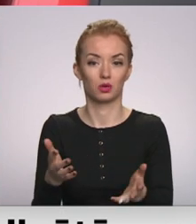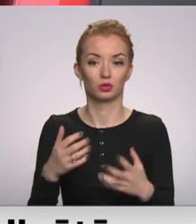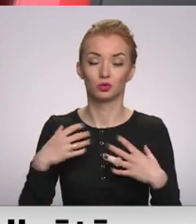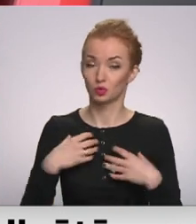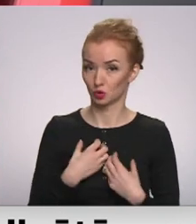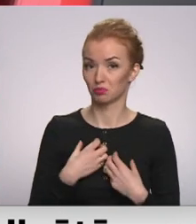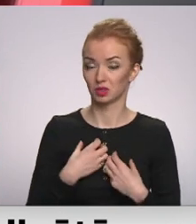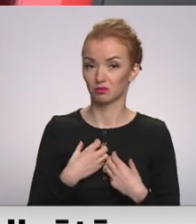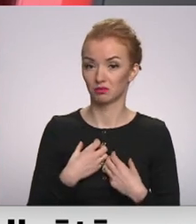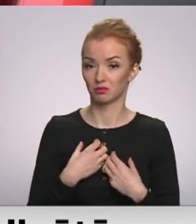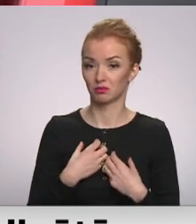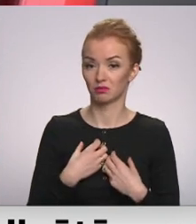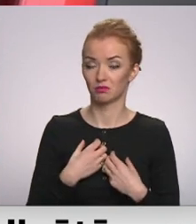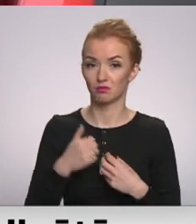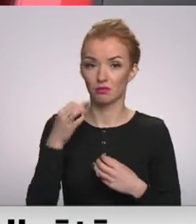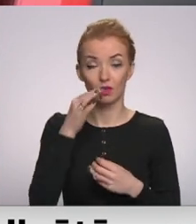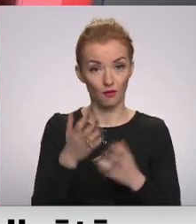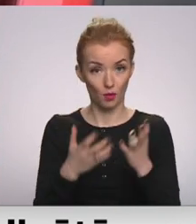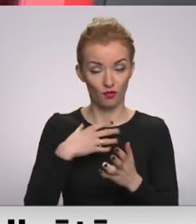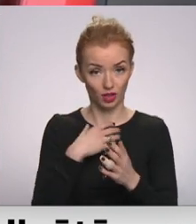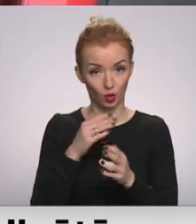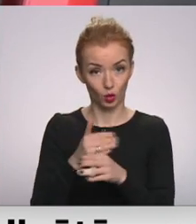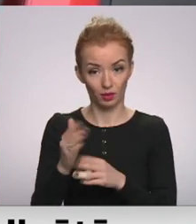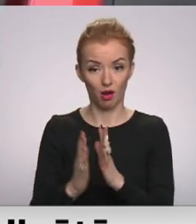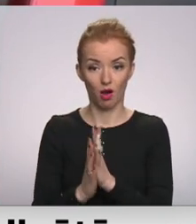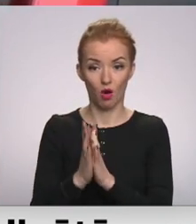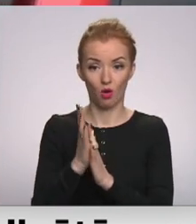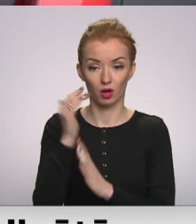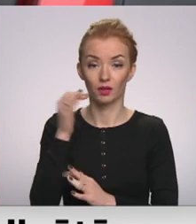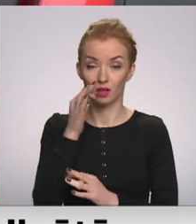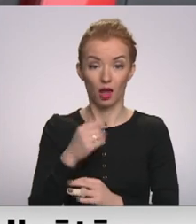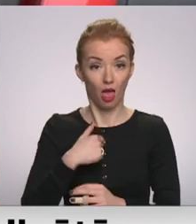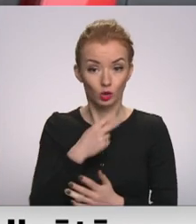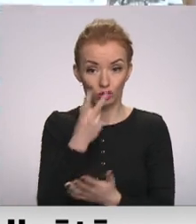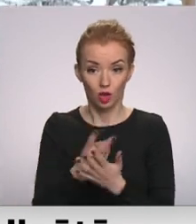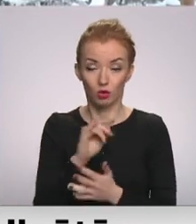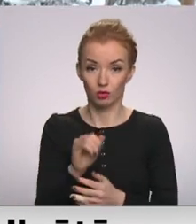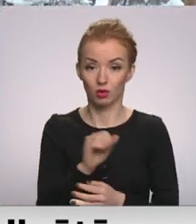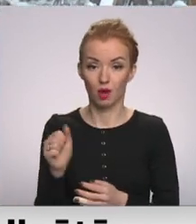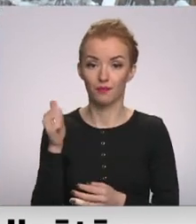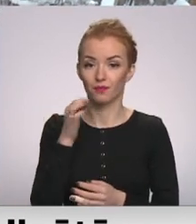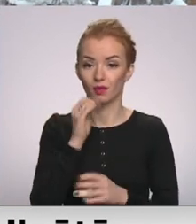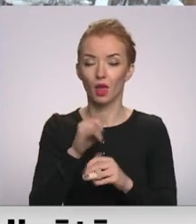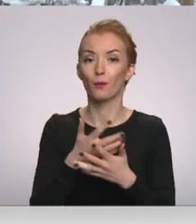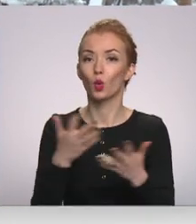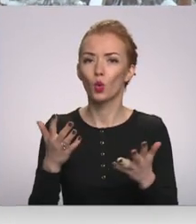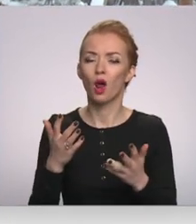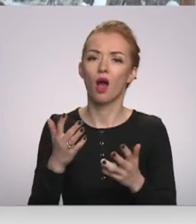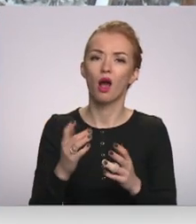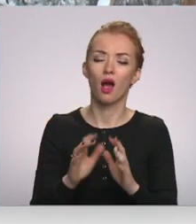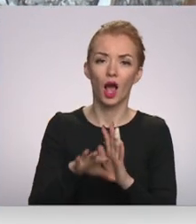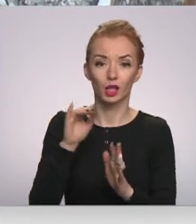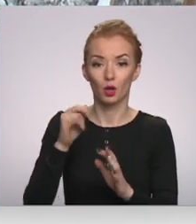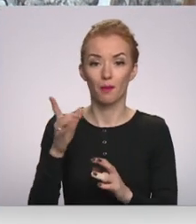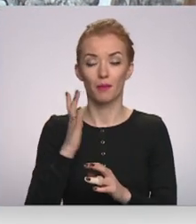Skumji. Vajadzēja vēl ļaut augt? Manā ieskatā jā. Jebkurā gadījumā, ja tur bija bērns, tos